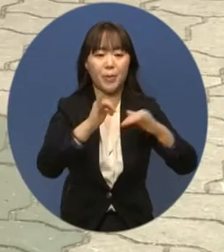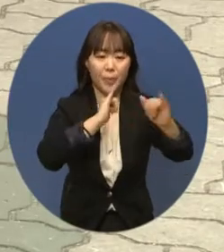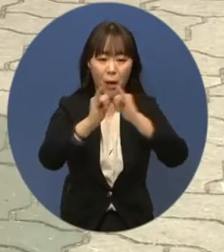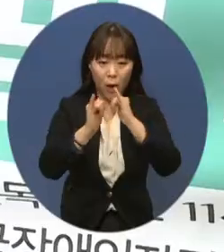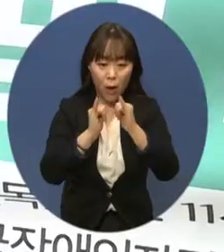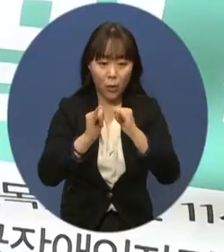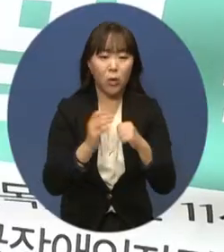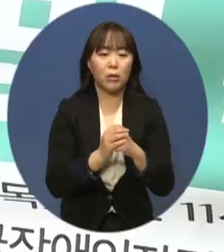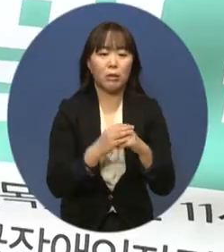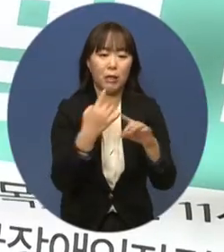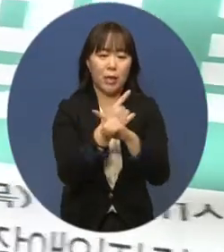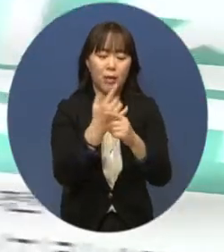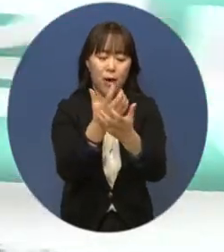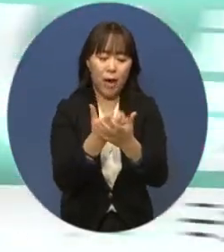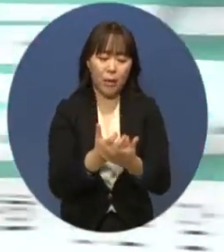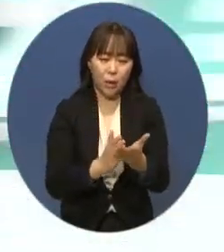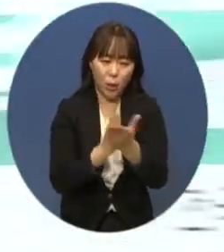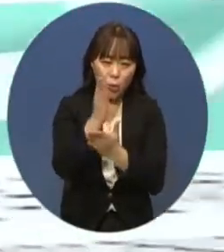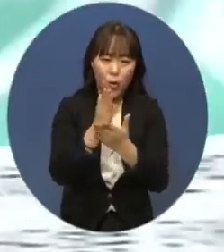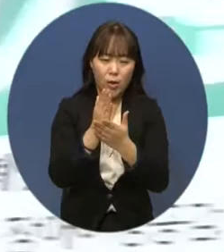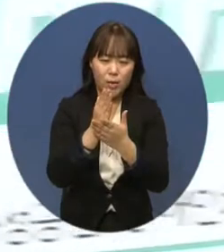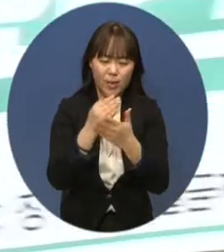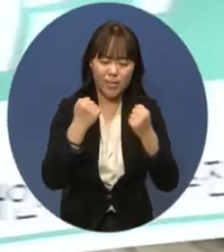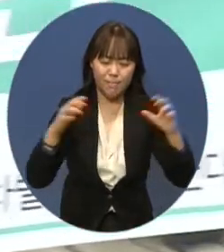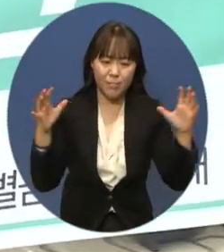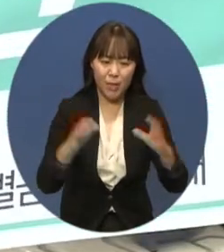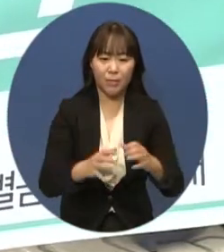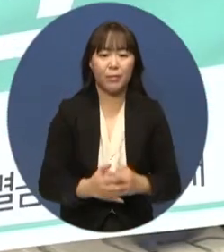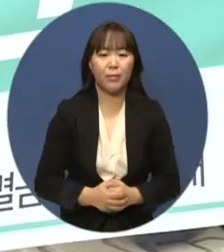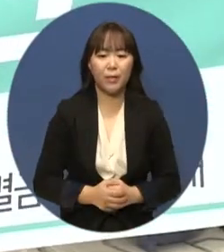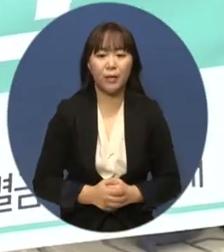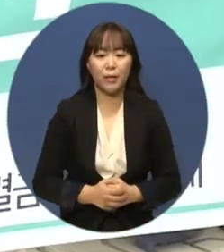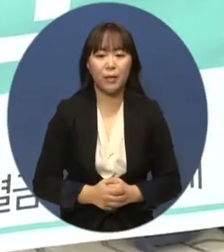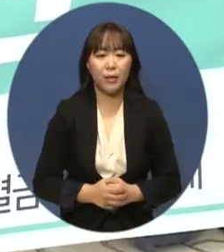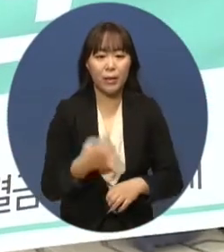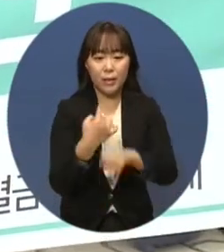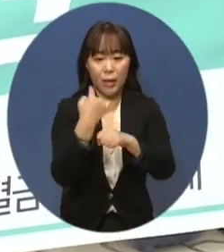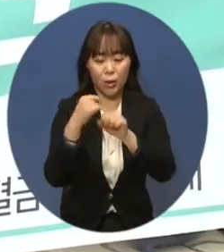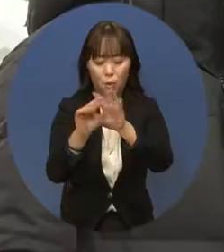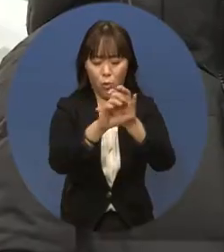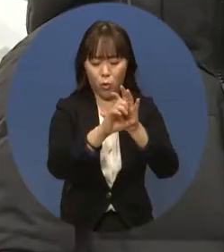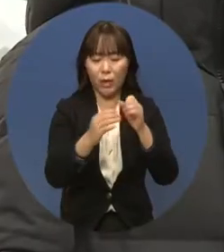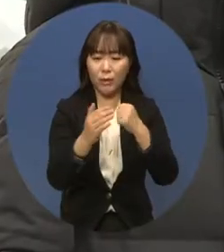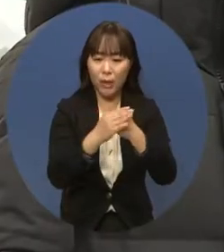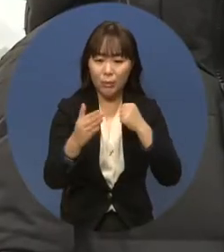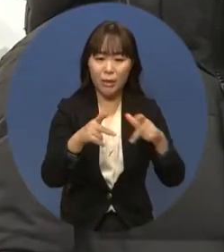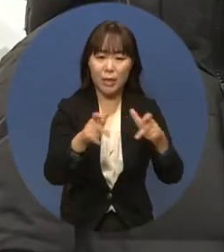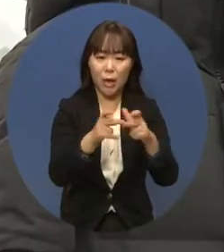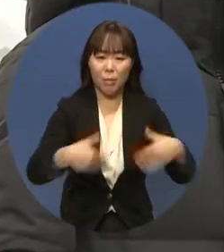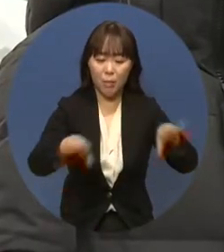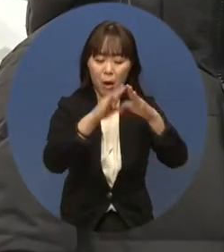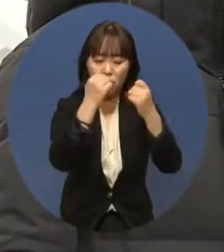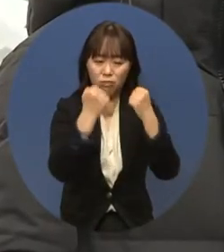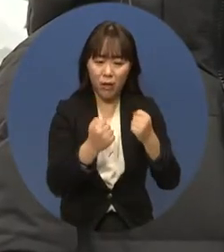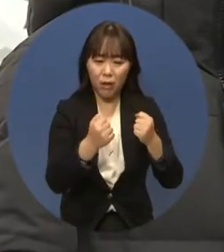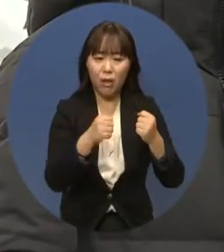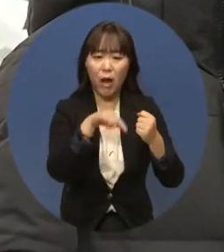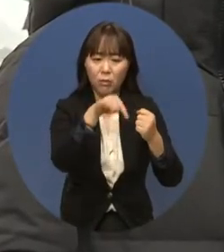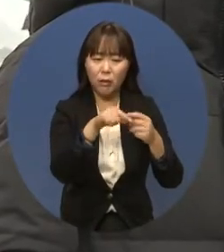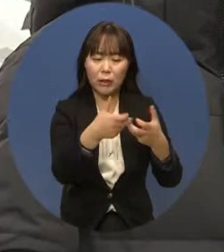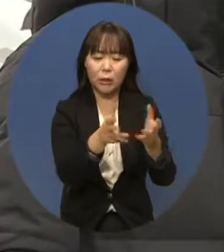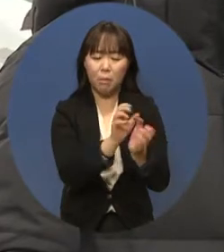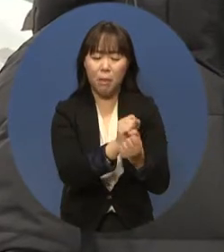열고 개정안 통과에 힘을 실었습니다. 지난해 코로나19로 장애인 거주시설 내 집단